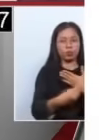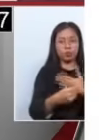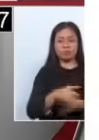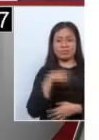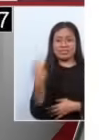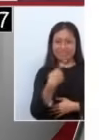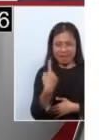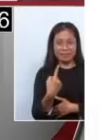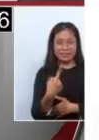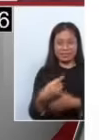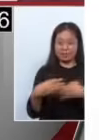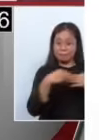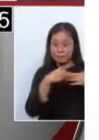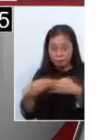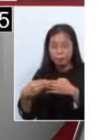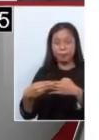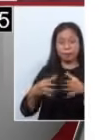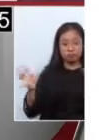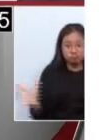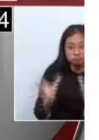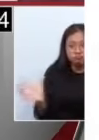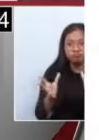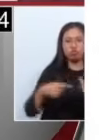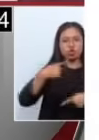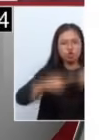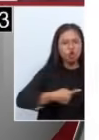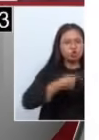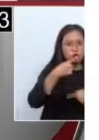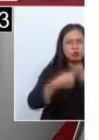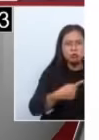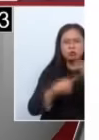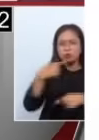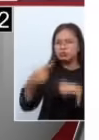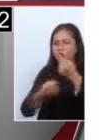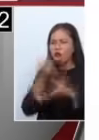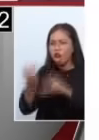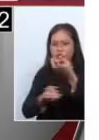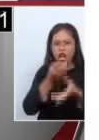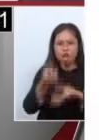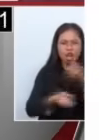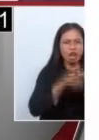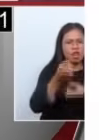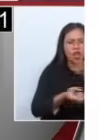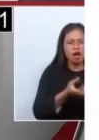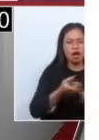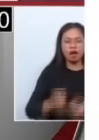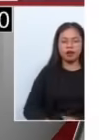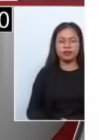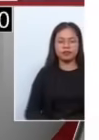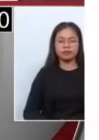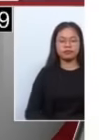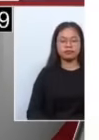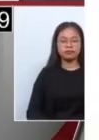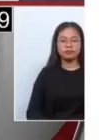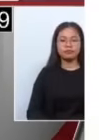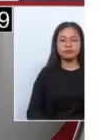suasana kebatinan yang sama. Hmm. Cuman apakah ini trennya akan lanjut atau memang masih sekedar